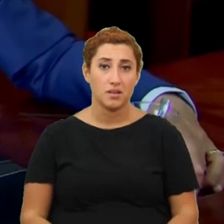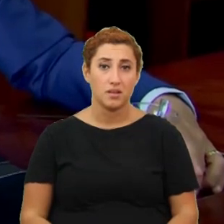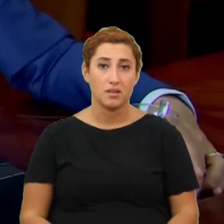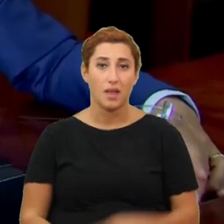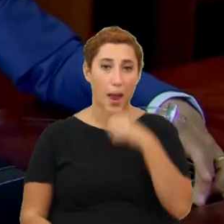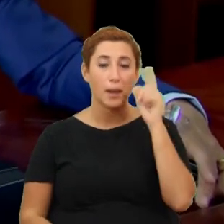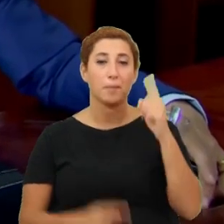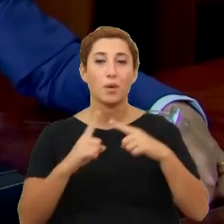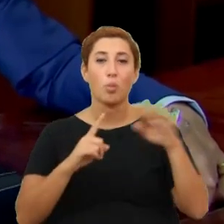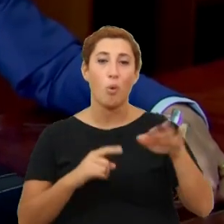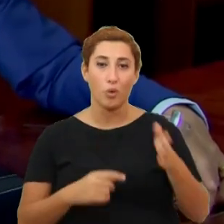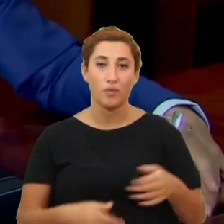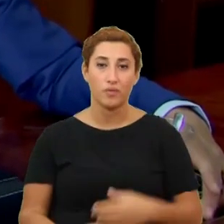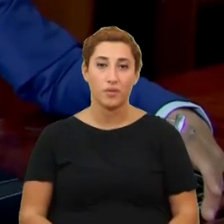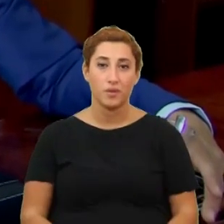Erkek bir torun.